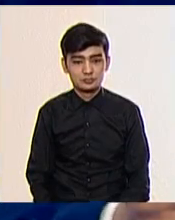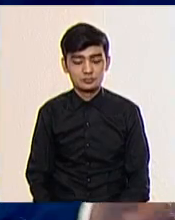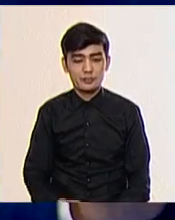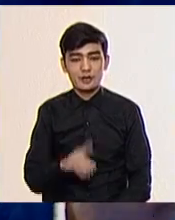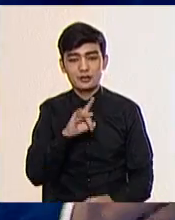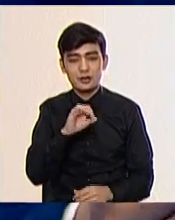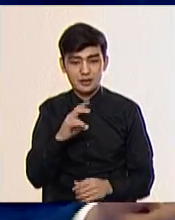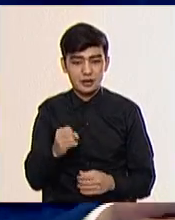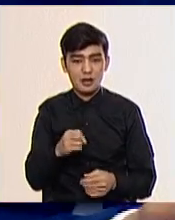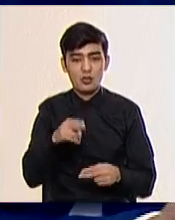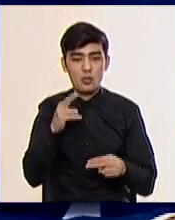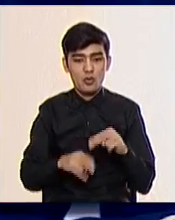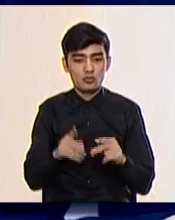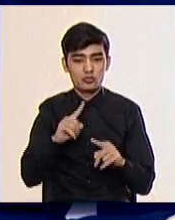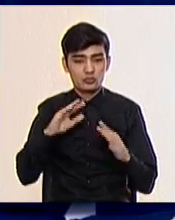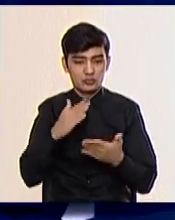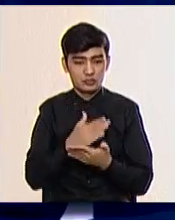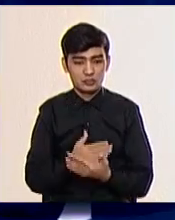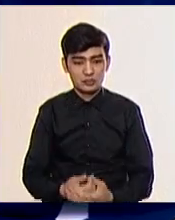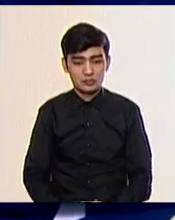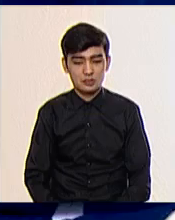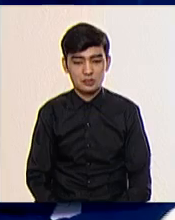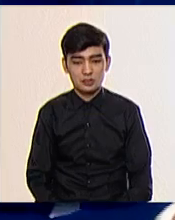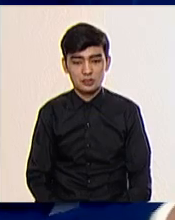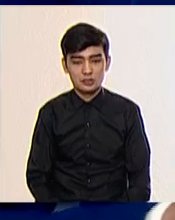Зарина, и чем же все закончилось?